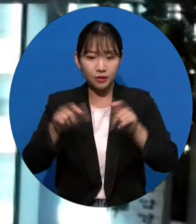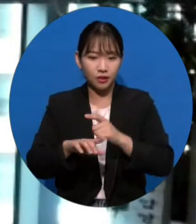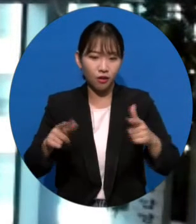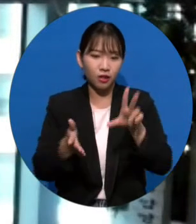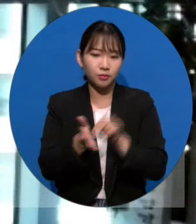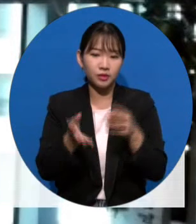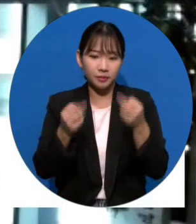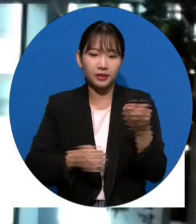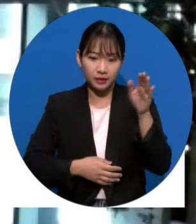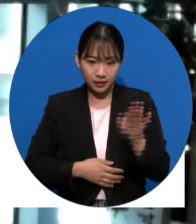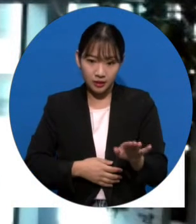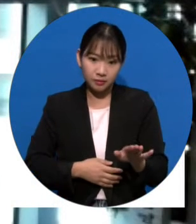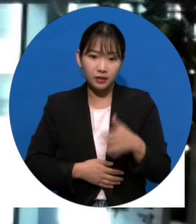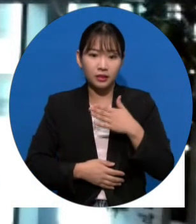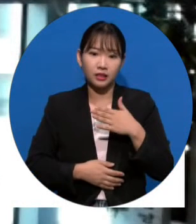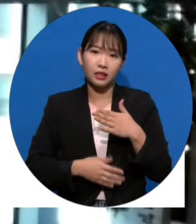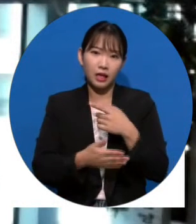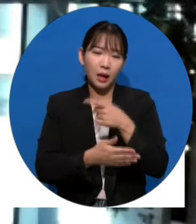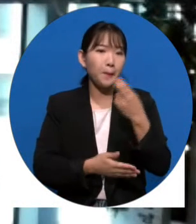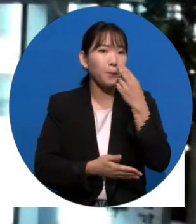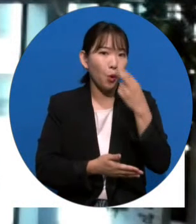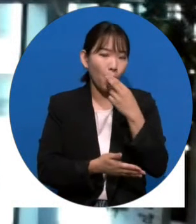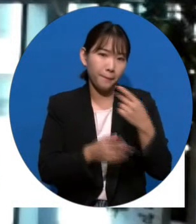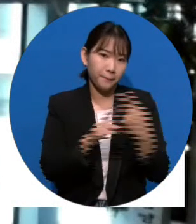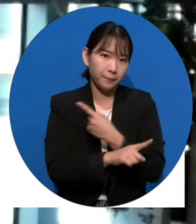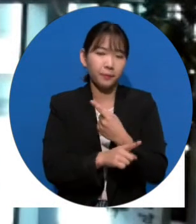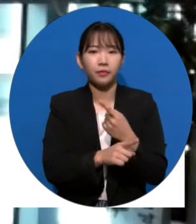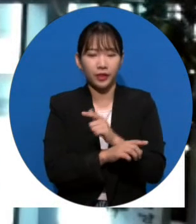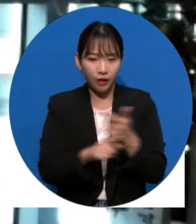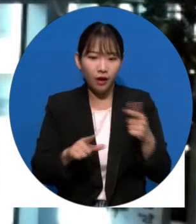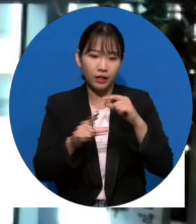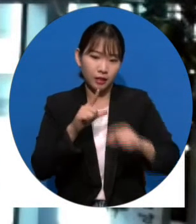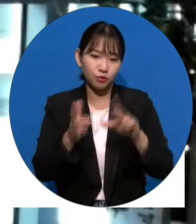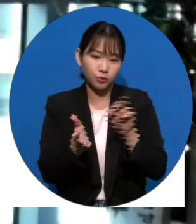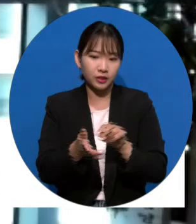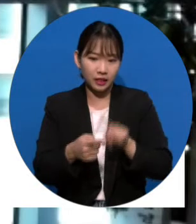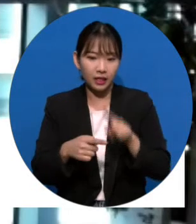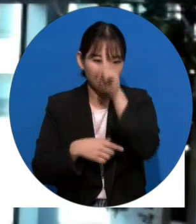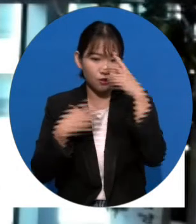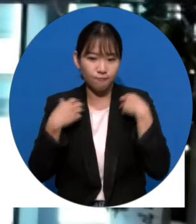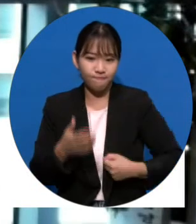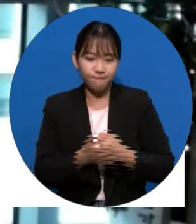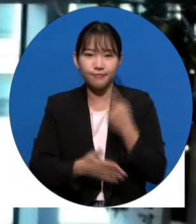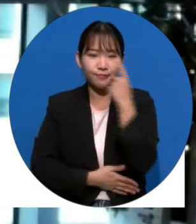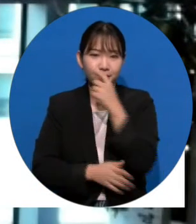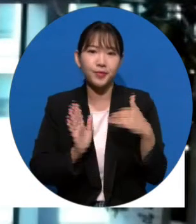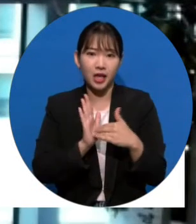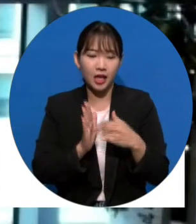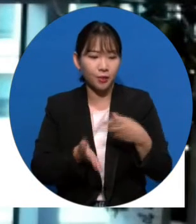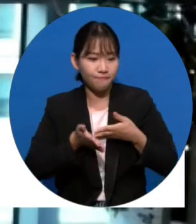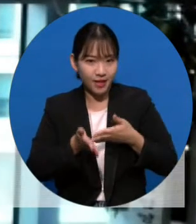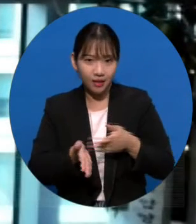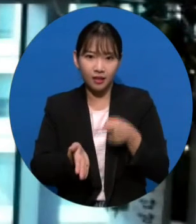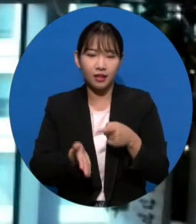가지 현안들이 있습니다만은, 재해보험 개선을 포함한 일부 현안에 대한 정부의 의지를 확인하고 또